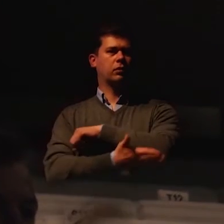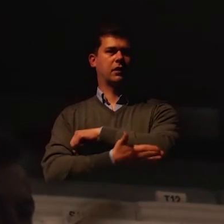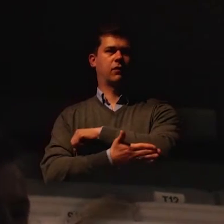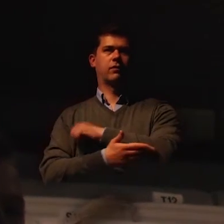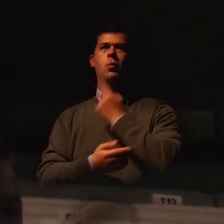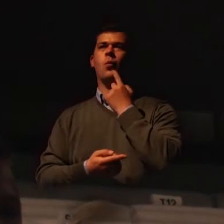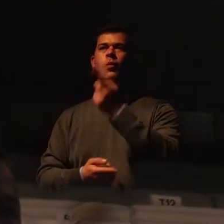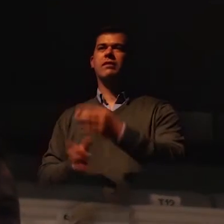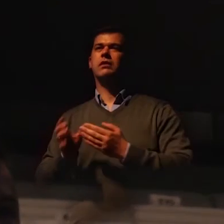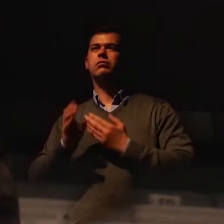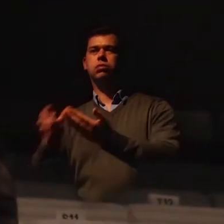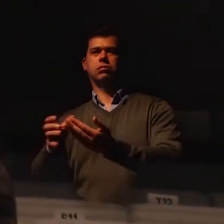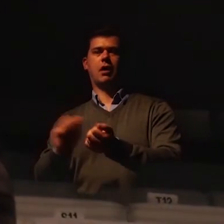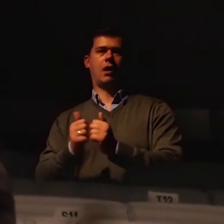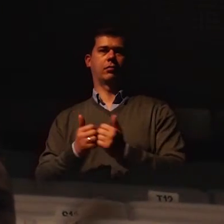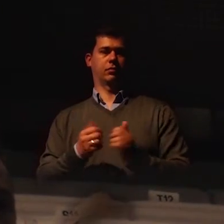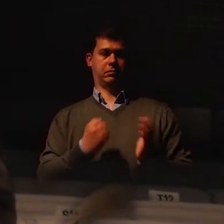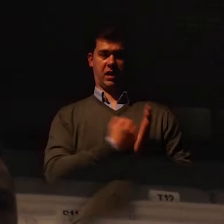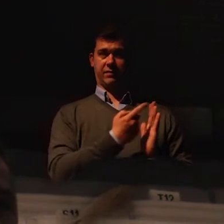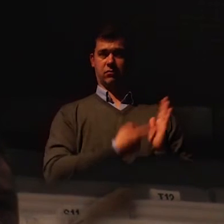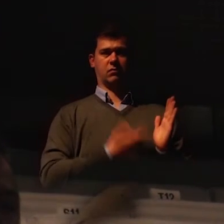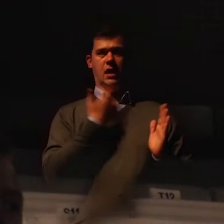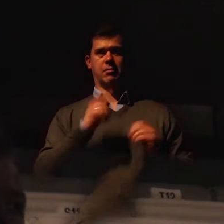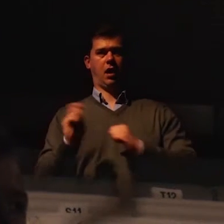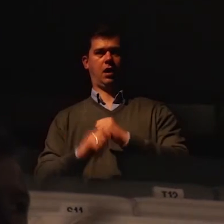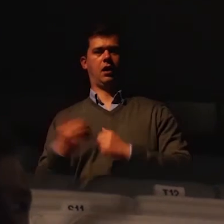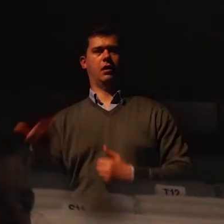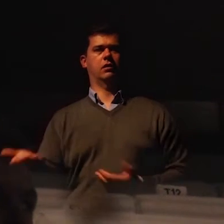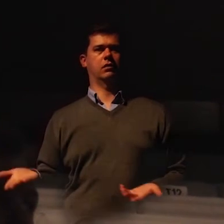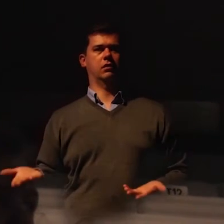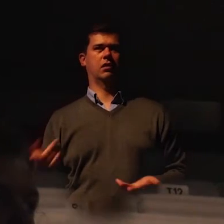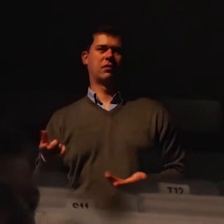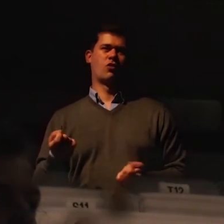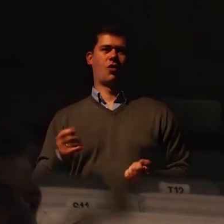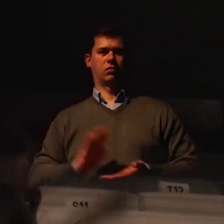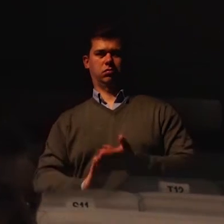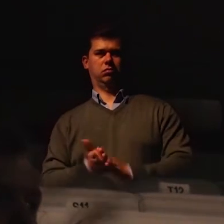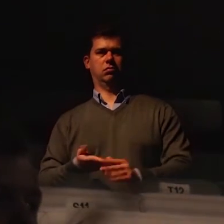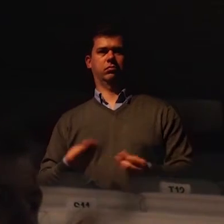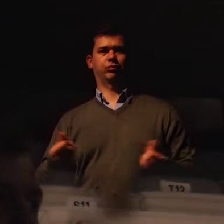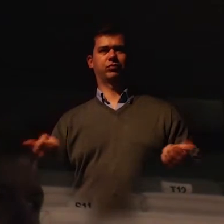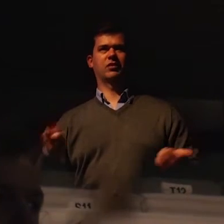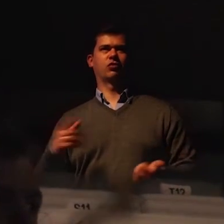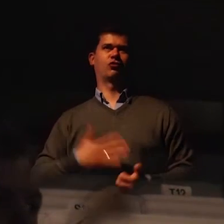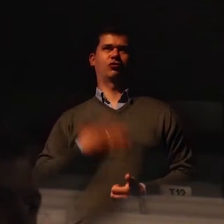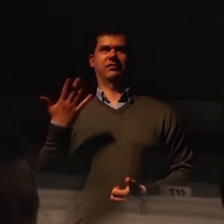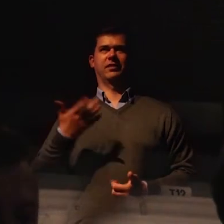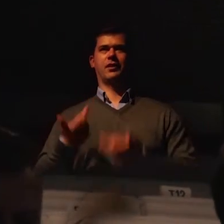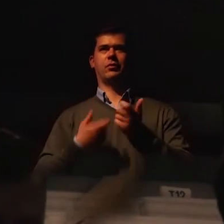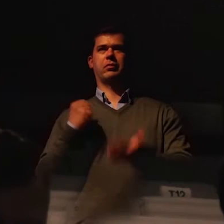faktyczna równość w przepisach prawach była rozmywanie dziwne dziwolągi